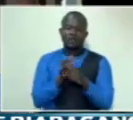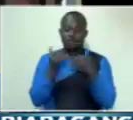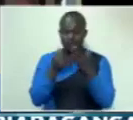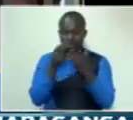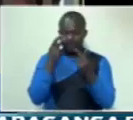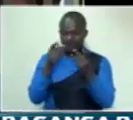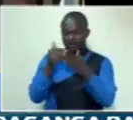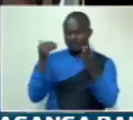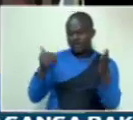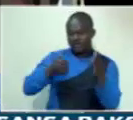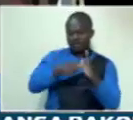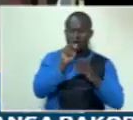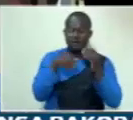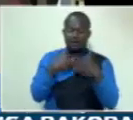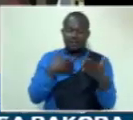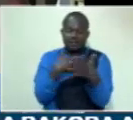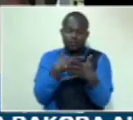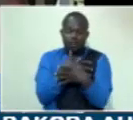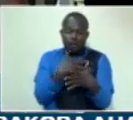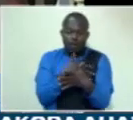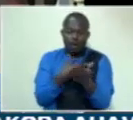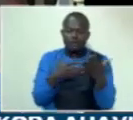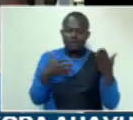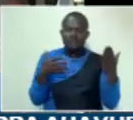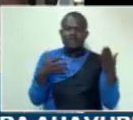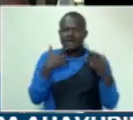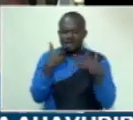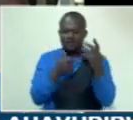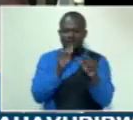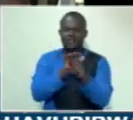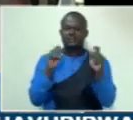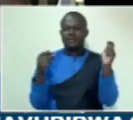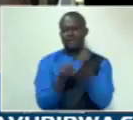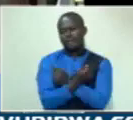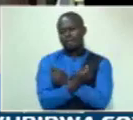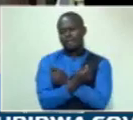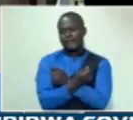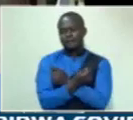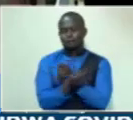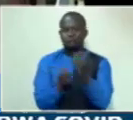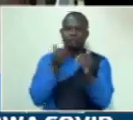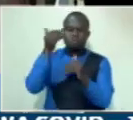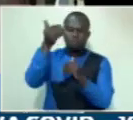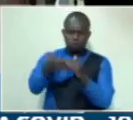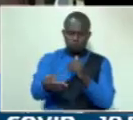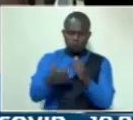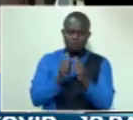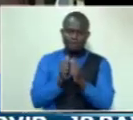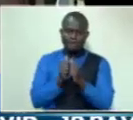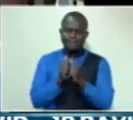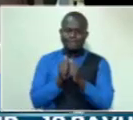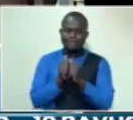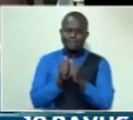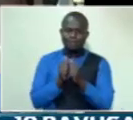urebye mbere yaho ko abantu bari bafite ubwoba n'iki hari cyahindutse hanyuma